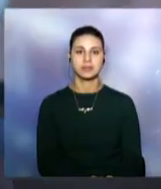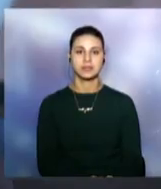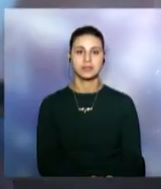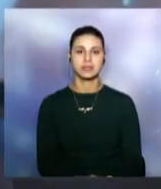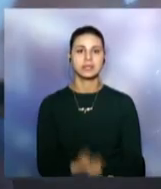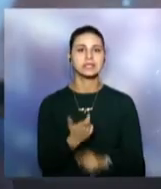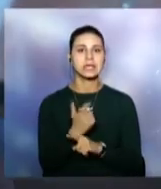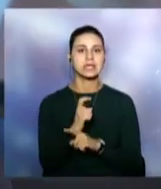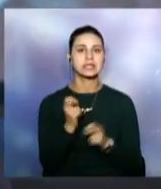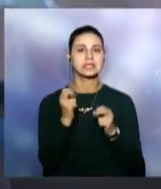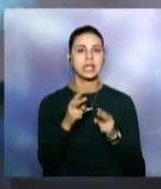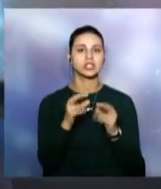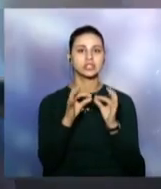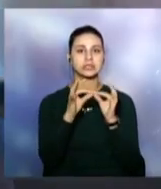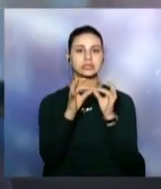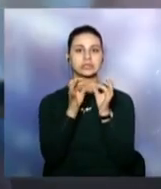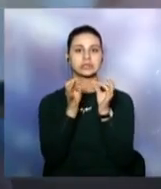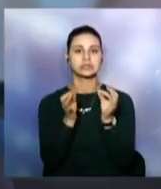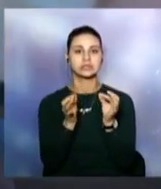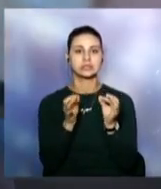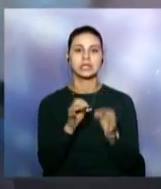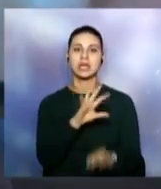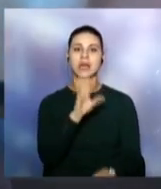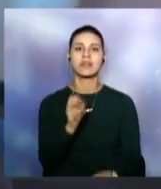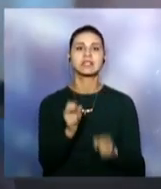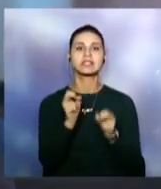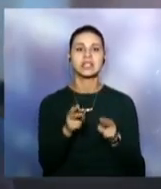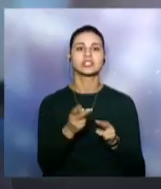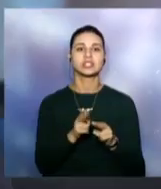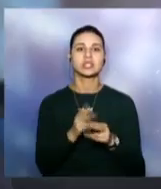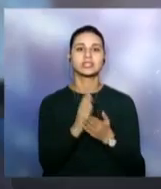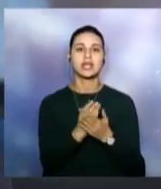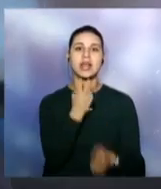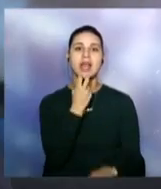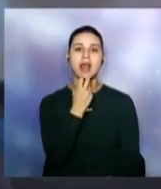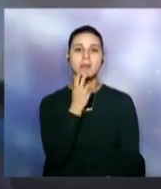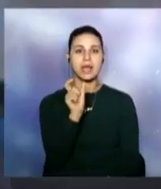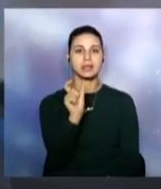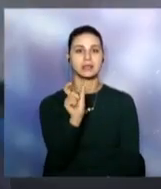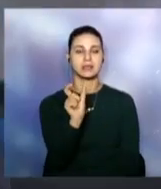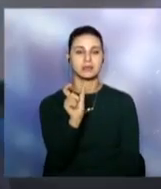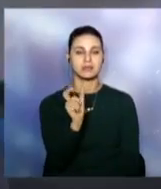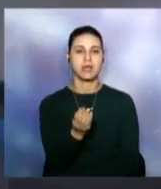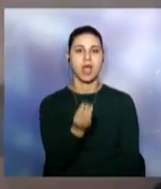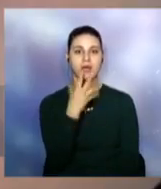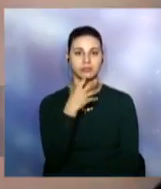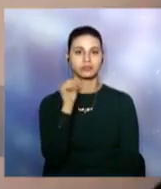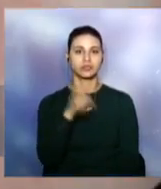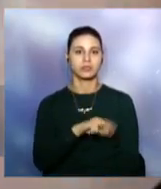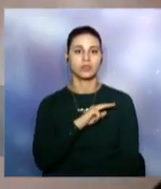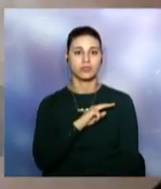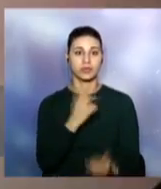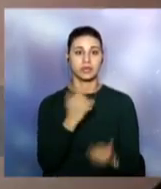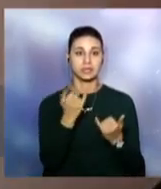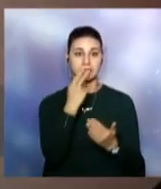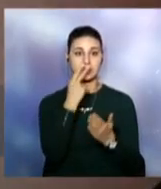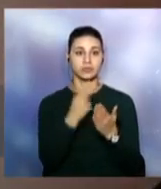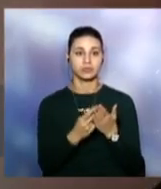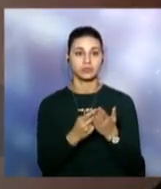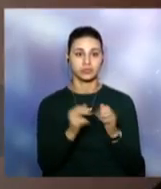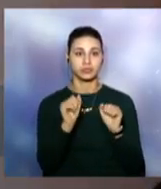ბასრკიდები, ანუ ასევე ყველაზე საშიში ეს არის ელემენტები, ასე ვთქვათ, ანუ ქიმიური ელემენტები. ჩვენ ახლა